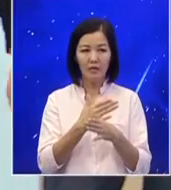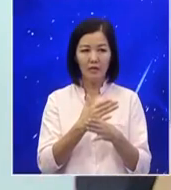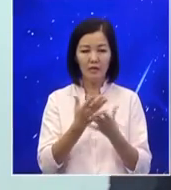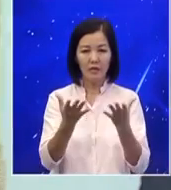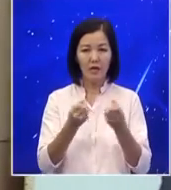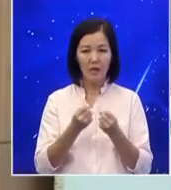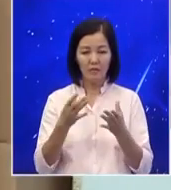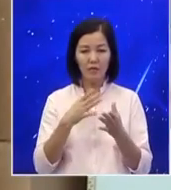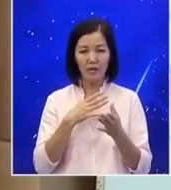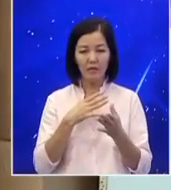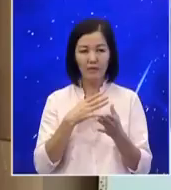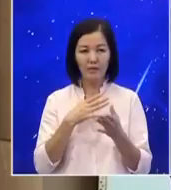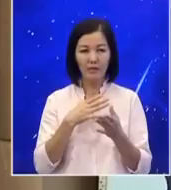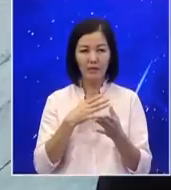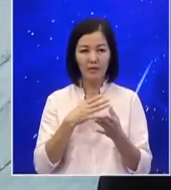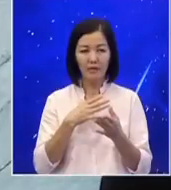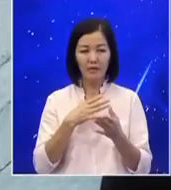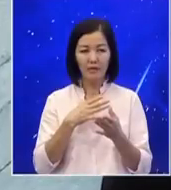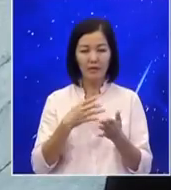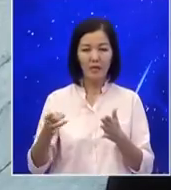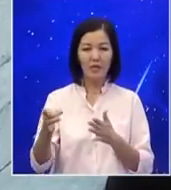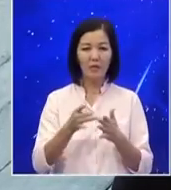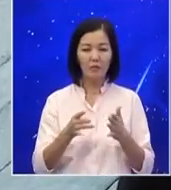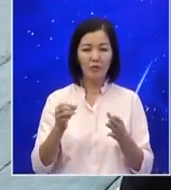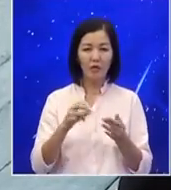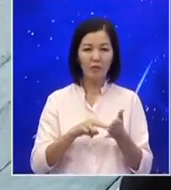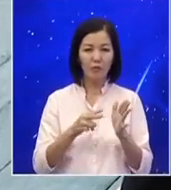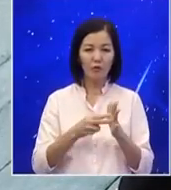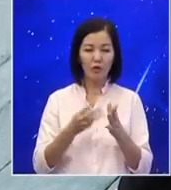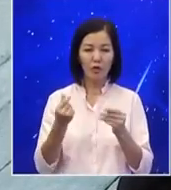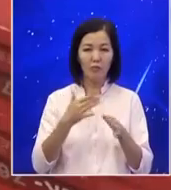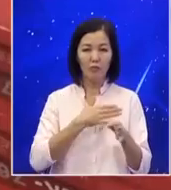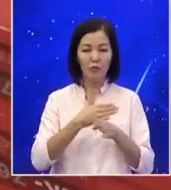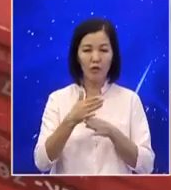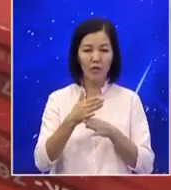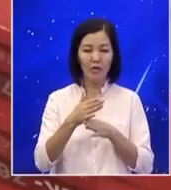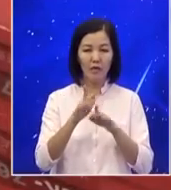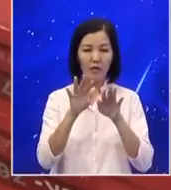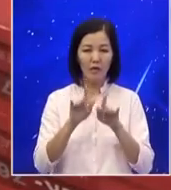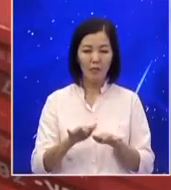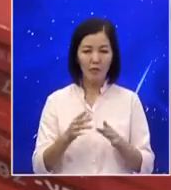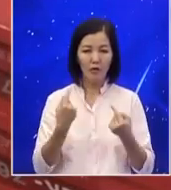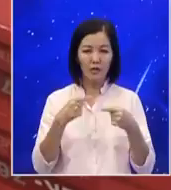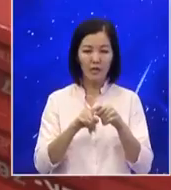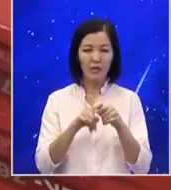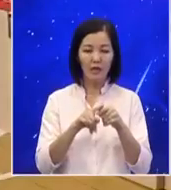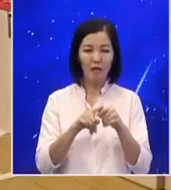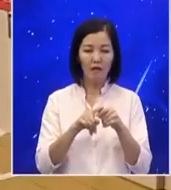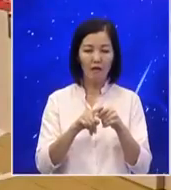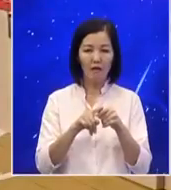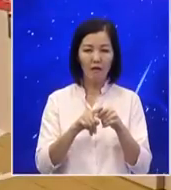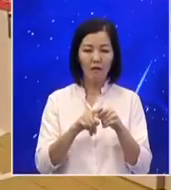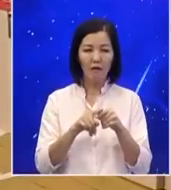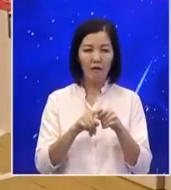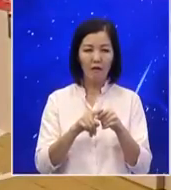алып жатырмыз. Бұл жердегі республикалық бюджеттен бөлінген осы компьютерлардың техникалық сипаттамасына сәйкес